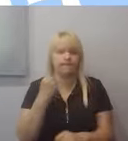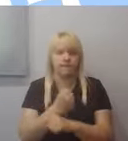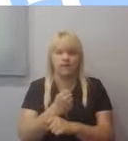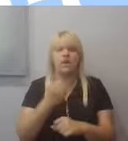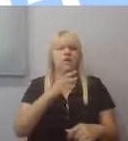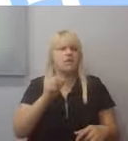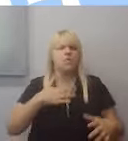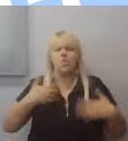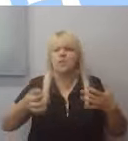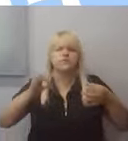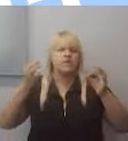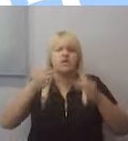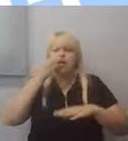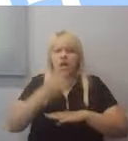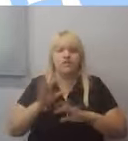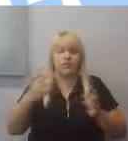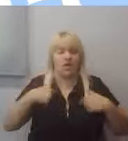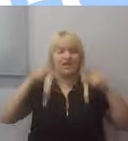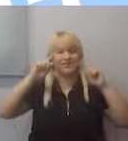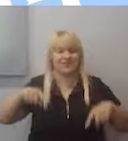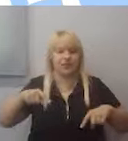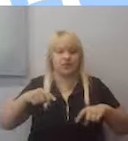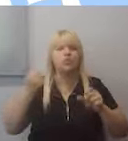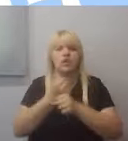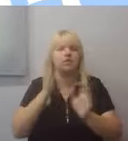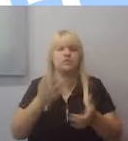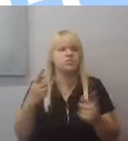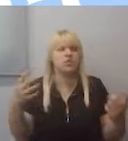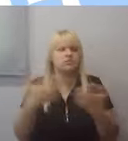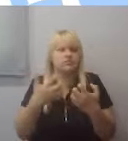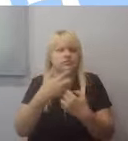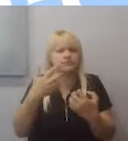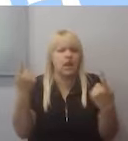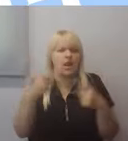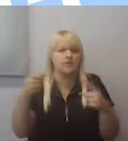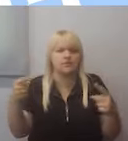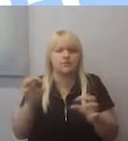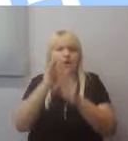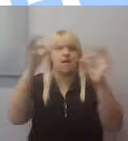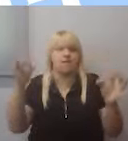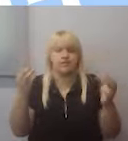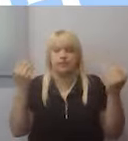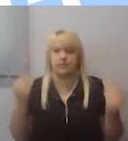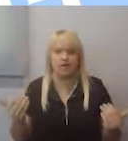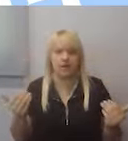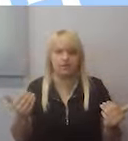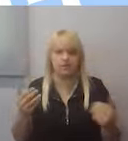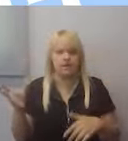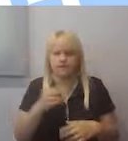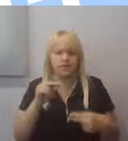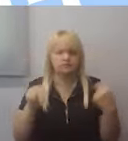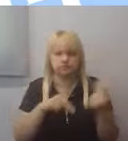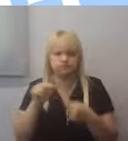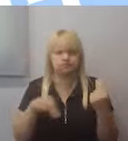ko es darīšu x stundā ja tā iestātos piemēram tagad kad mēs šeit visi par to